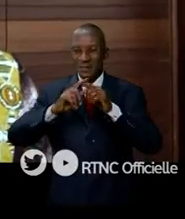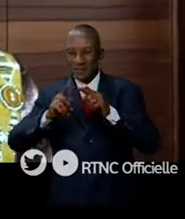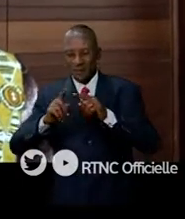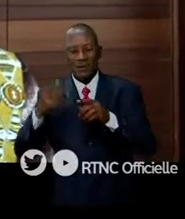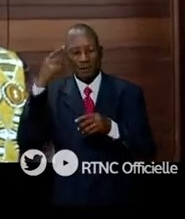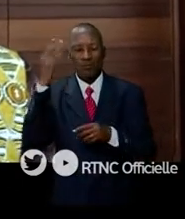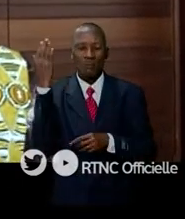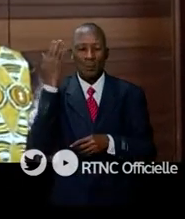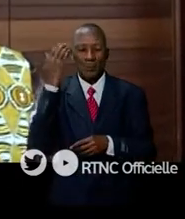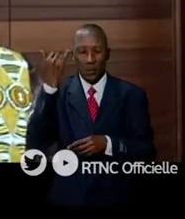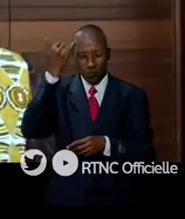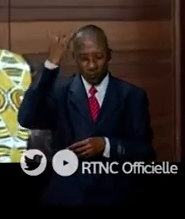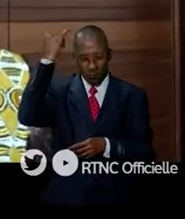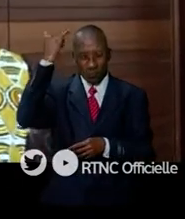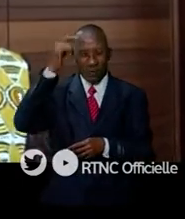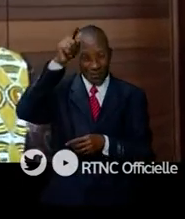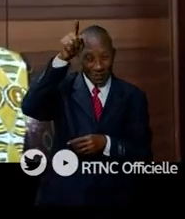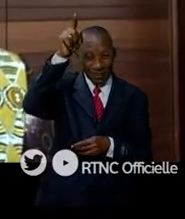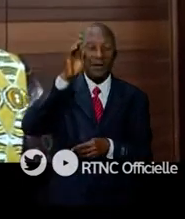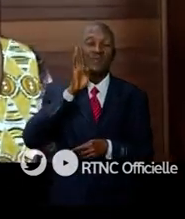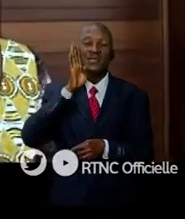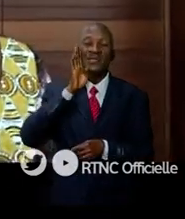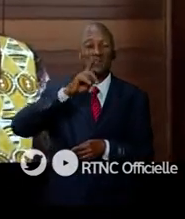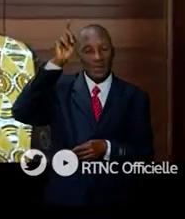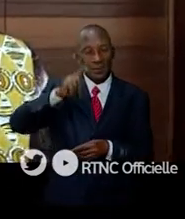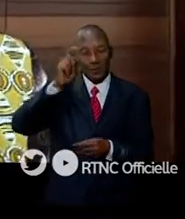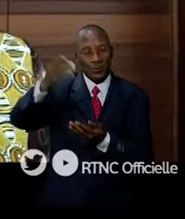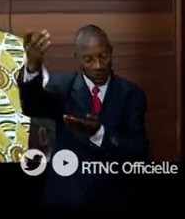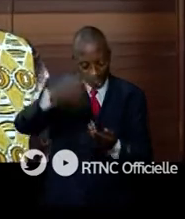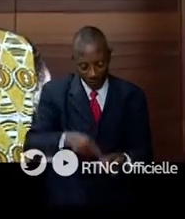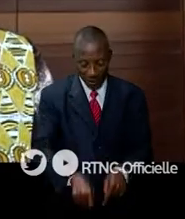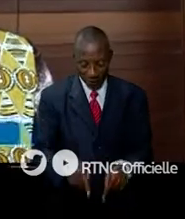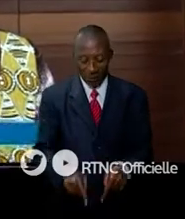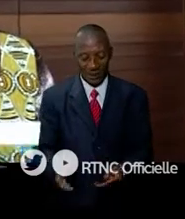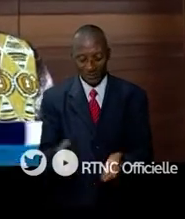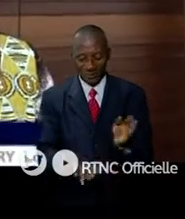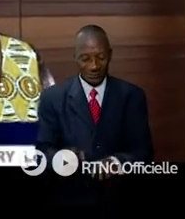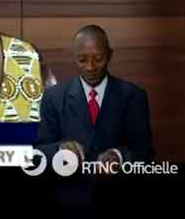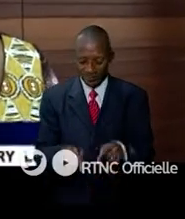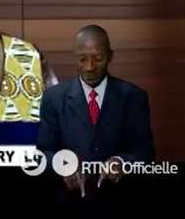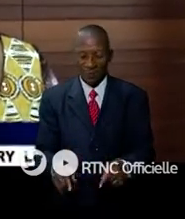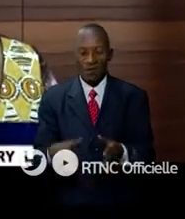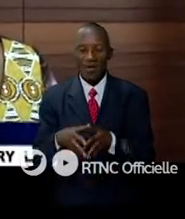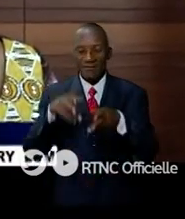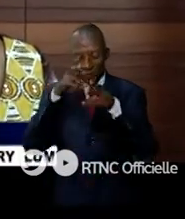et de notre héros national, Patrice Emery Lumumba. Au niveau de la Belgique, la lettre a été reçue.